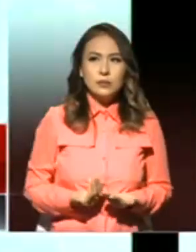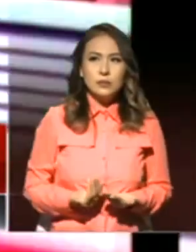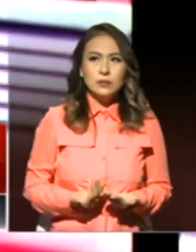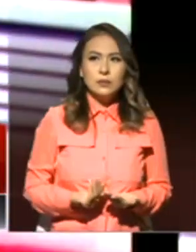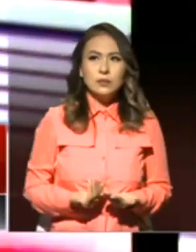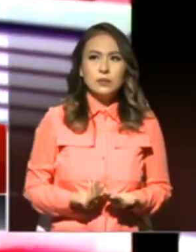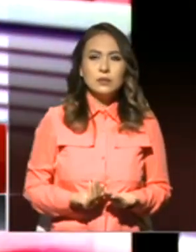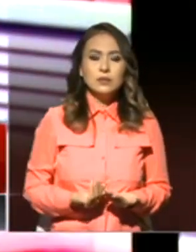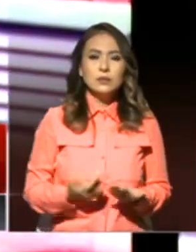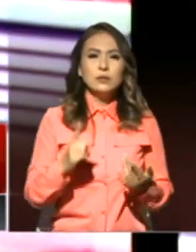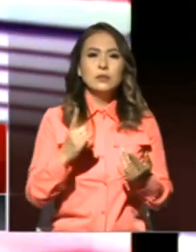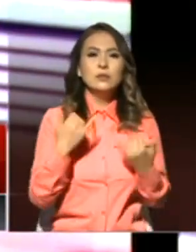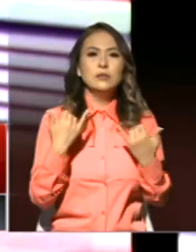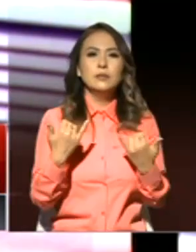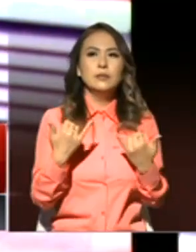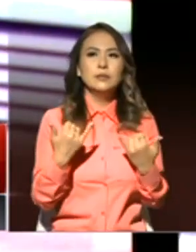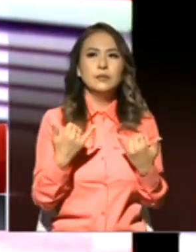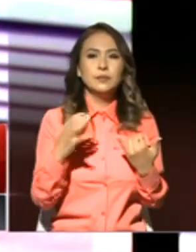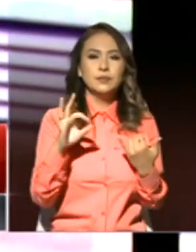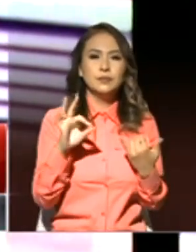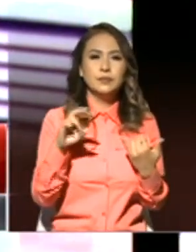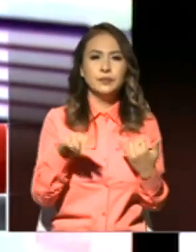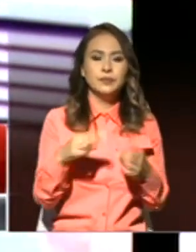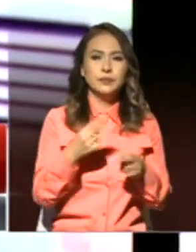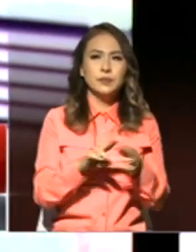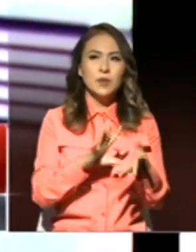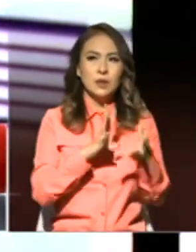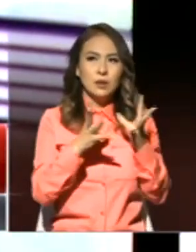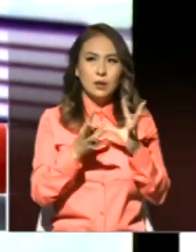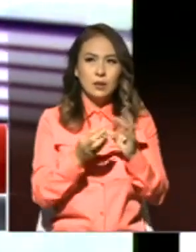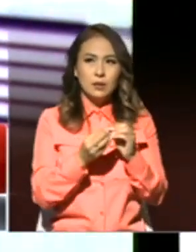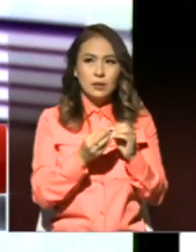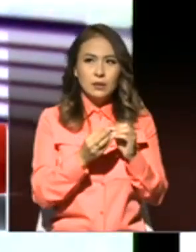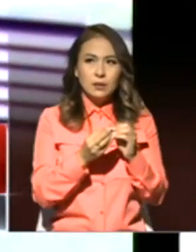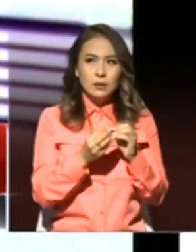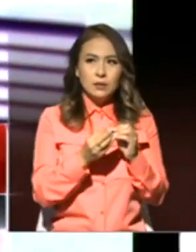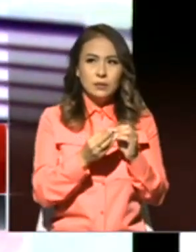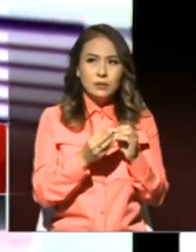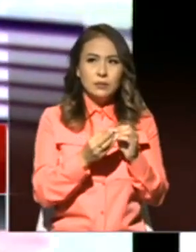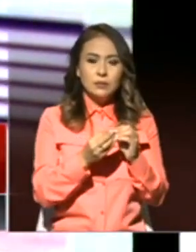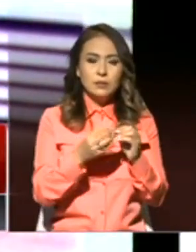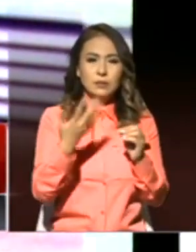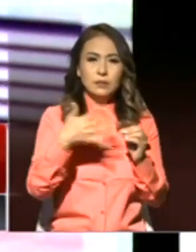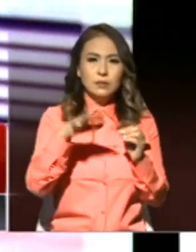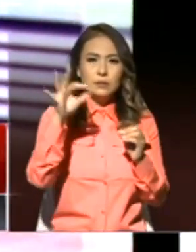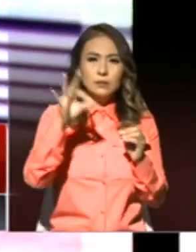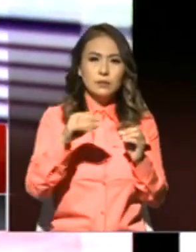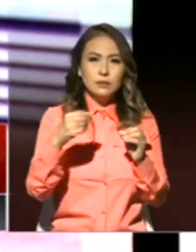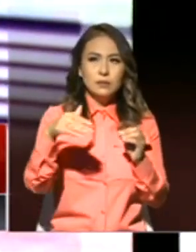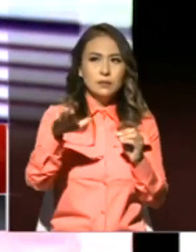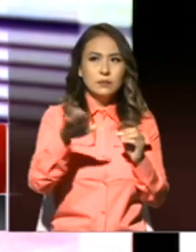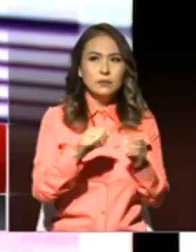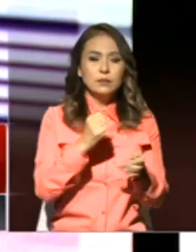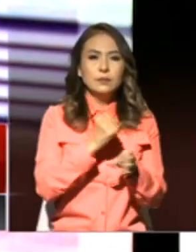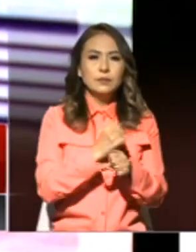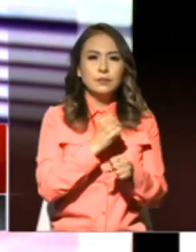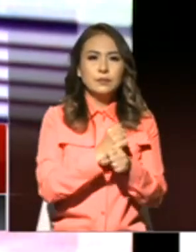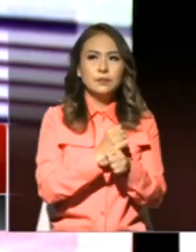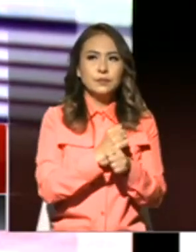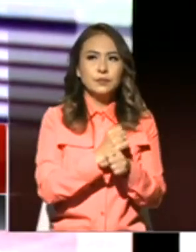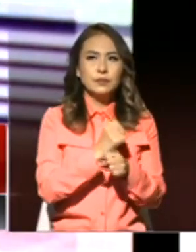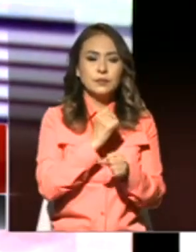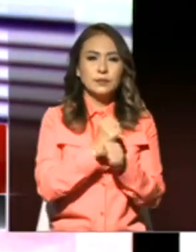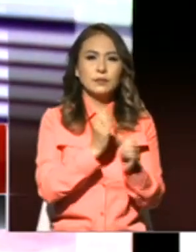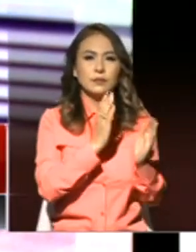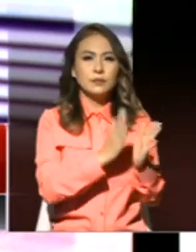Неге қазір ғана келіп осы ОП-ға келіп тұр? Жалпы мына аралық займ дейміз ғой, 50%-ын салу. Бұл осы тұрғын үй құрылыс жинақ жүйесі